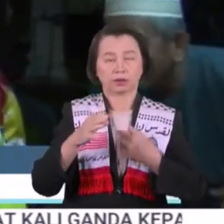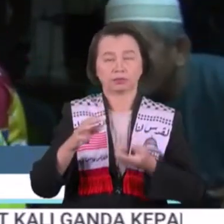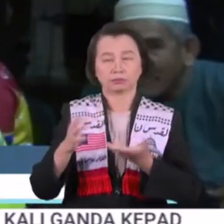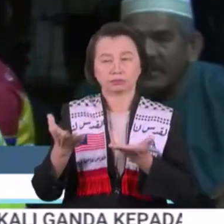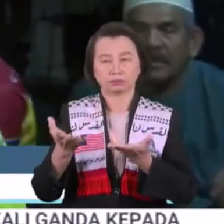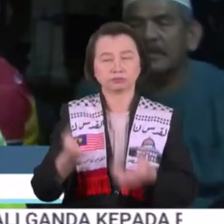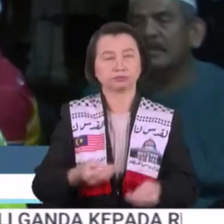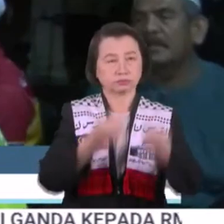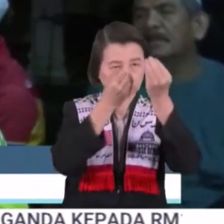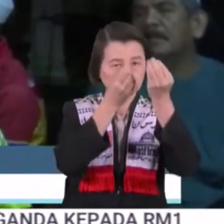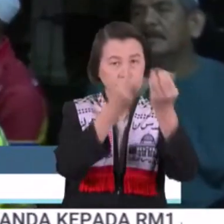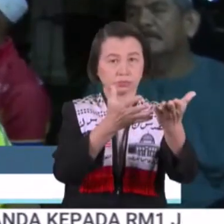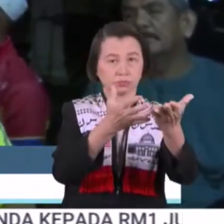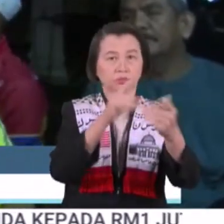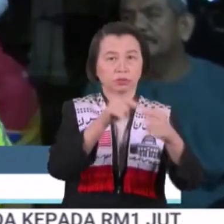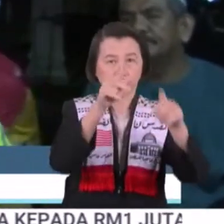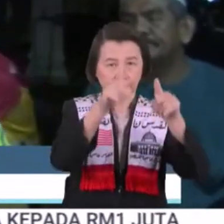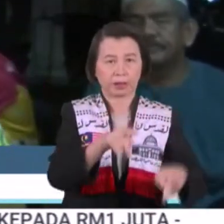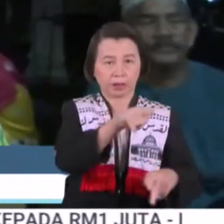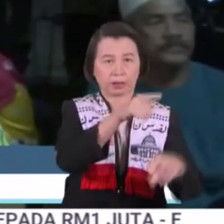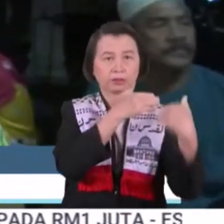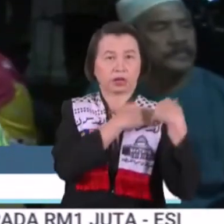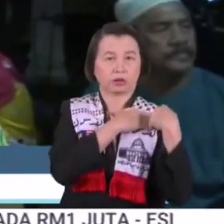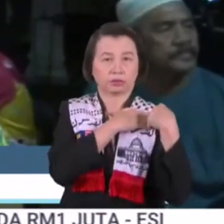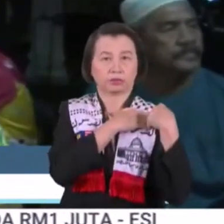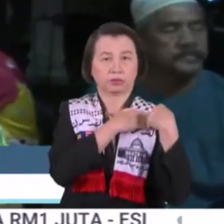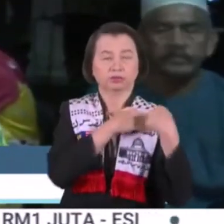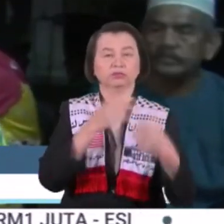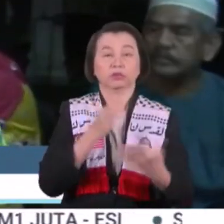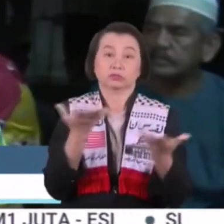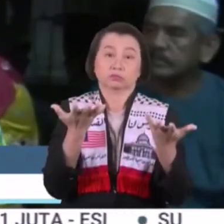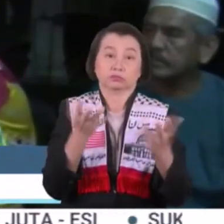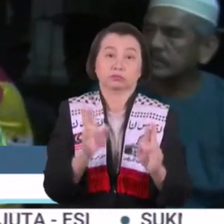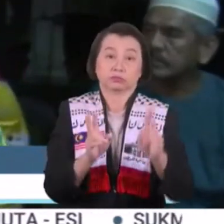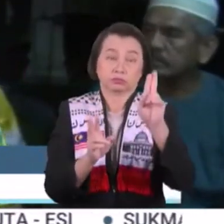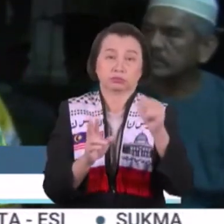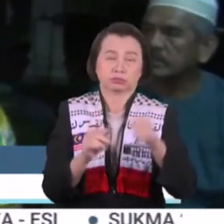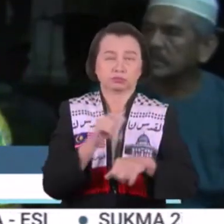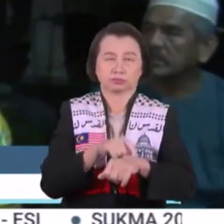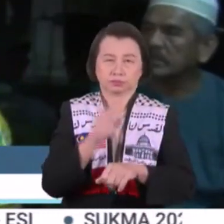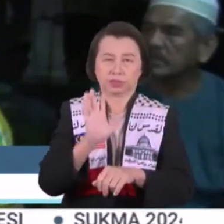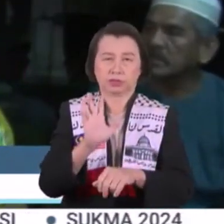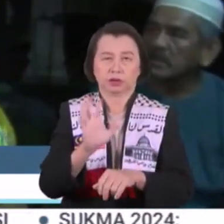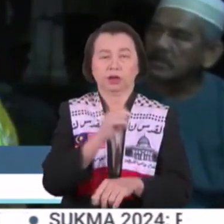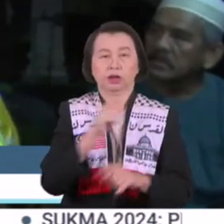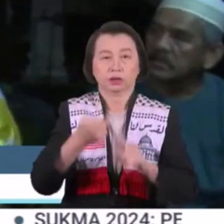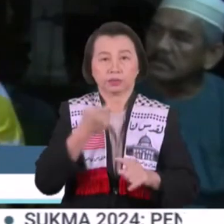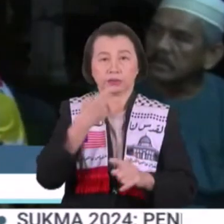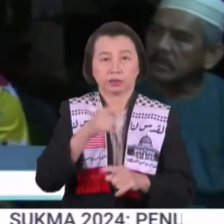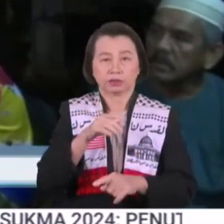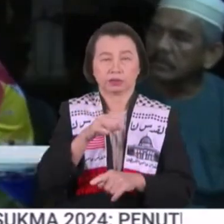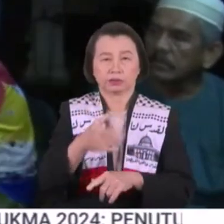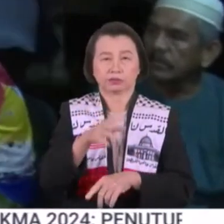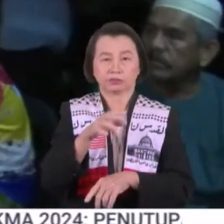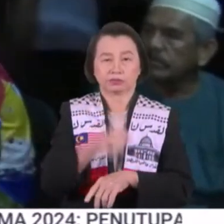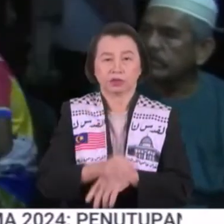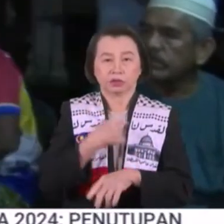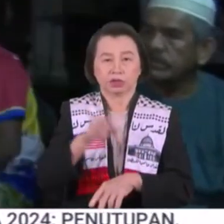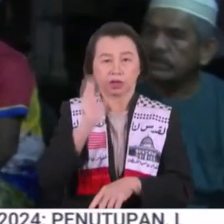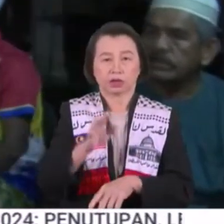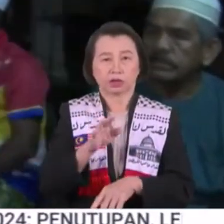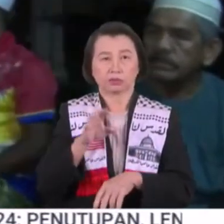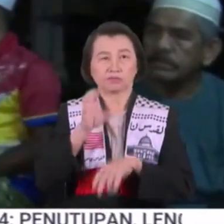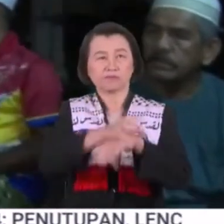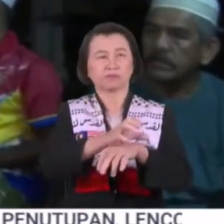dan mengutarakan isu ini kepada pihak yang berkenaan dan terpulalah kepada pihak mereka. Tapi dari segi mendesak, saya akan terus menjadi